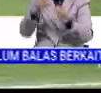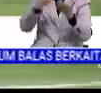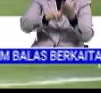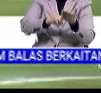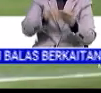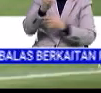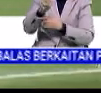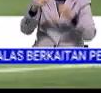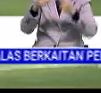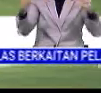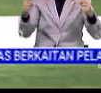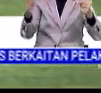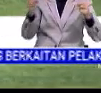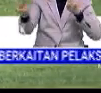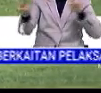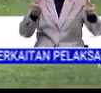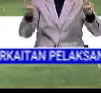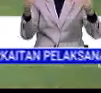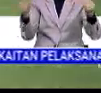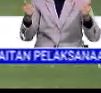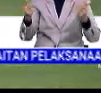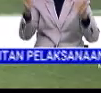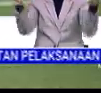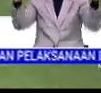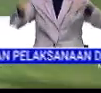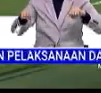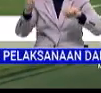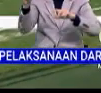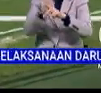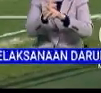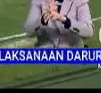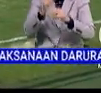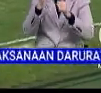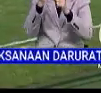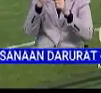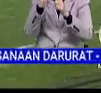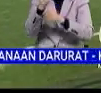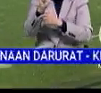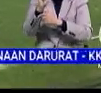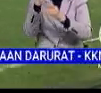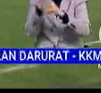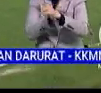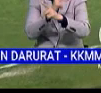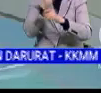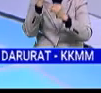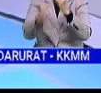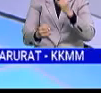2 keputusan seri dan tewas 2 kali dalam 4 aksi terakhir.